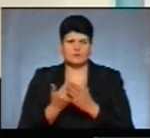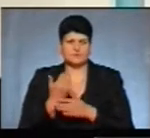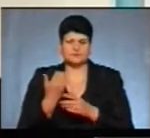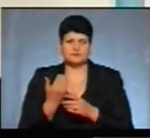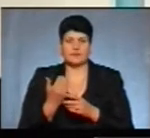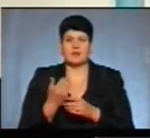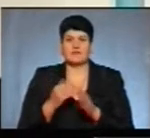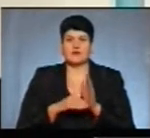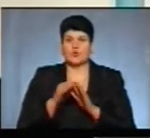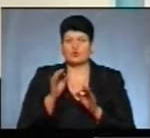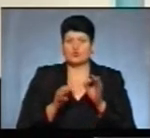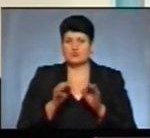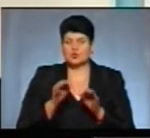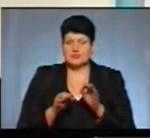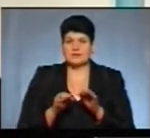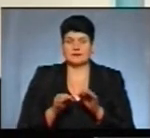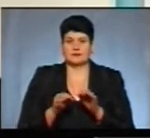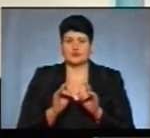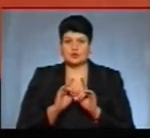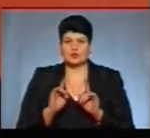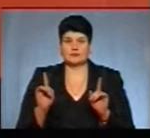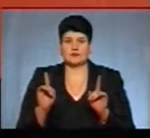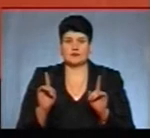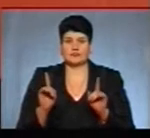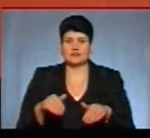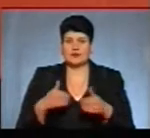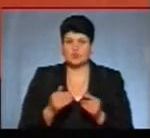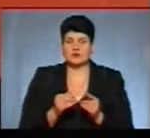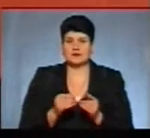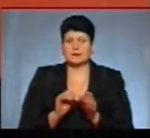Великої палати, які дають трактування вже